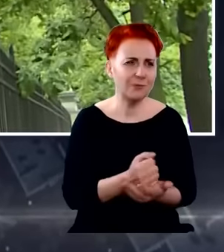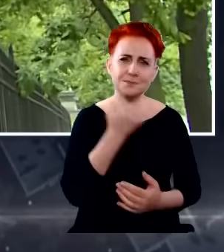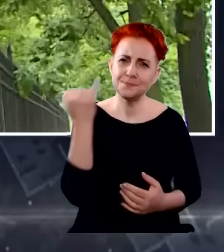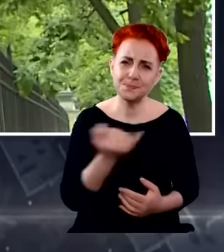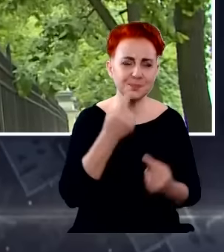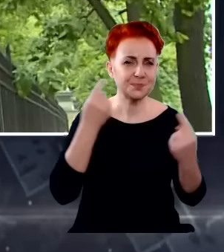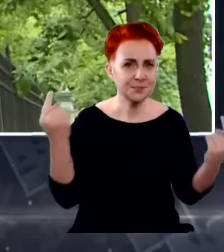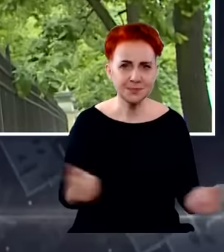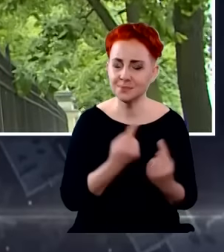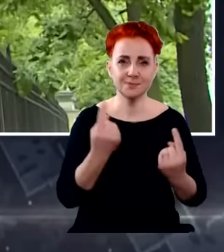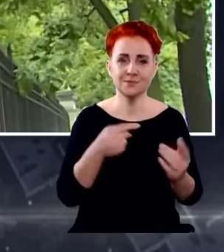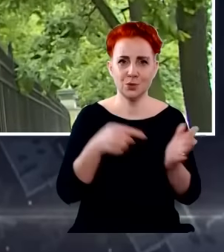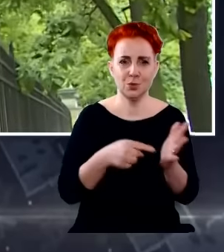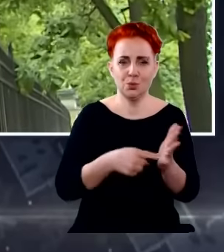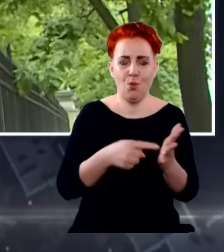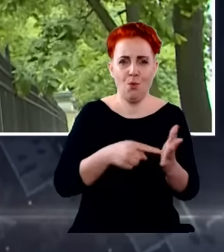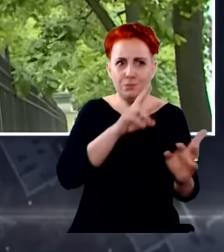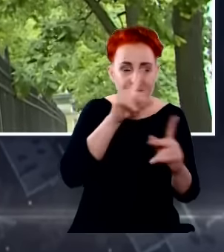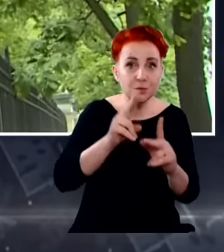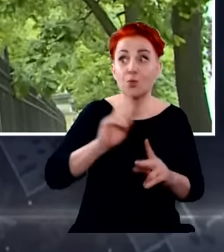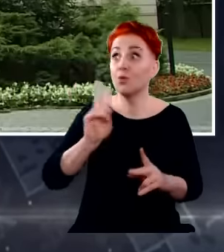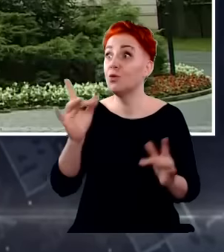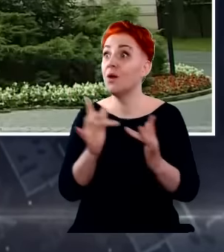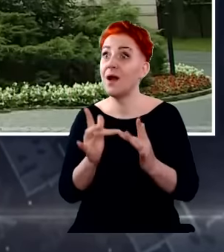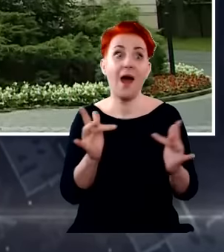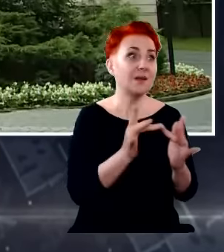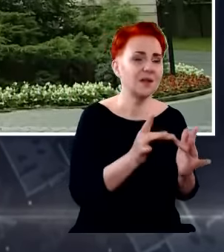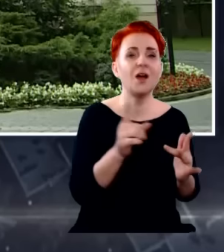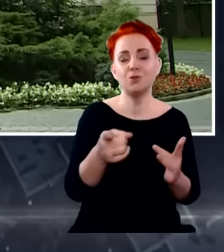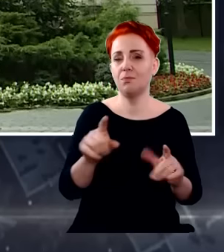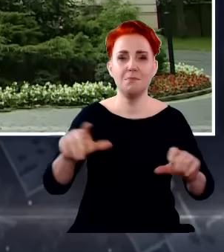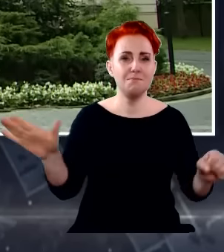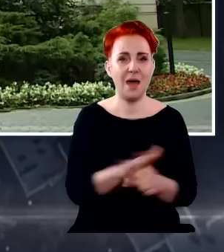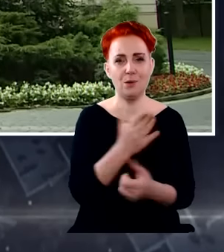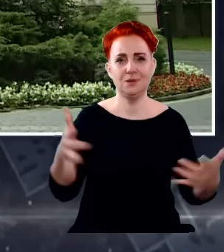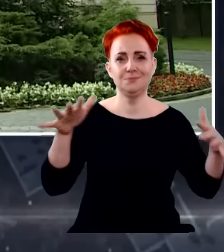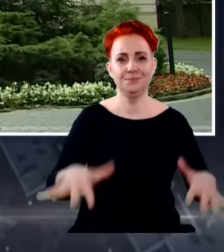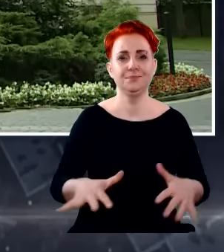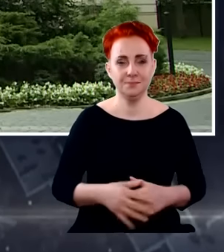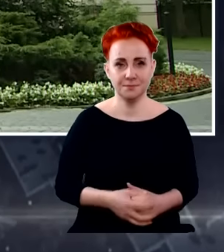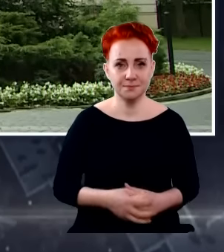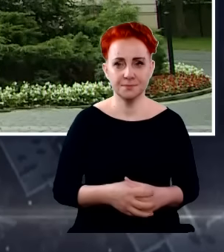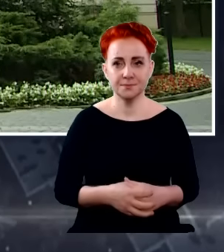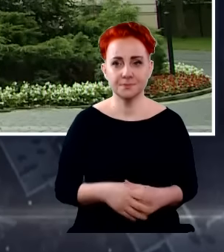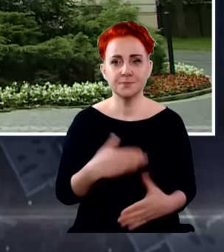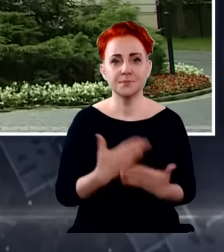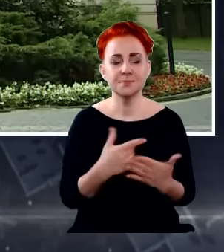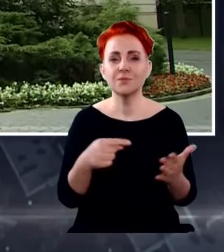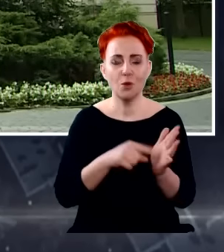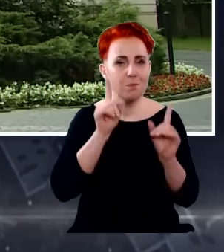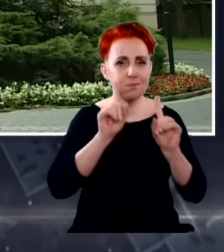sytuacji rozstrzygnie, po czyjej stronie jest racja, no to jest upadek całkowity państwa. To jest rzeczywiście zamach